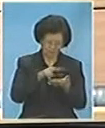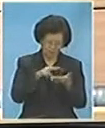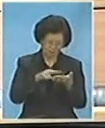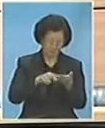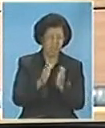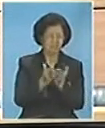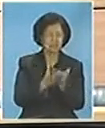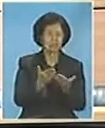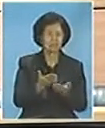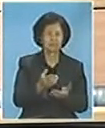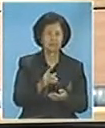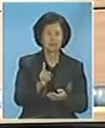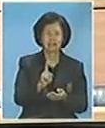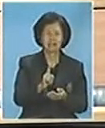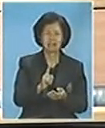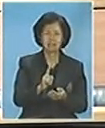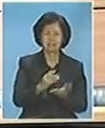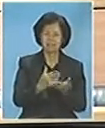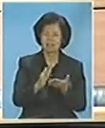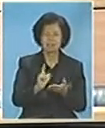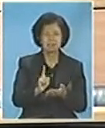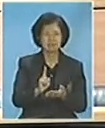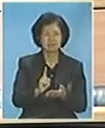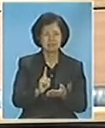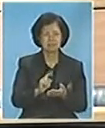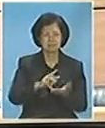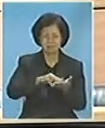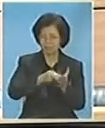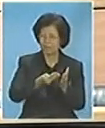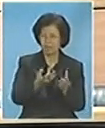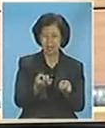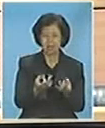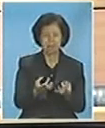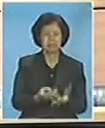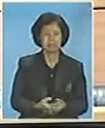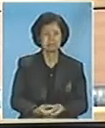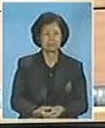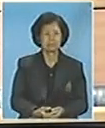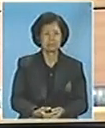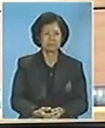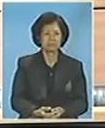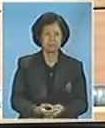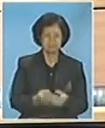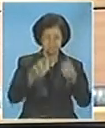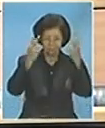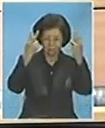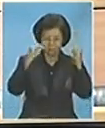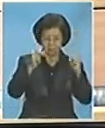ไม่เข้าใจคำว่าไหนอะแบ่งนั้นแปลว่าอะไรท่านประธานครับท่านนายกรัฐมนตรีท่านเป็